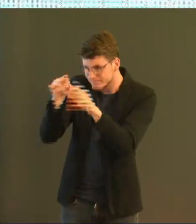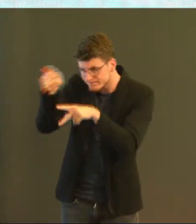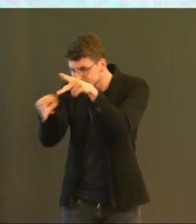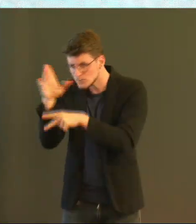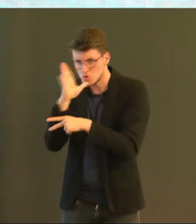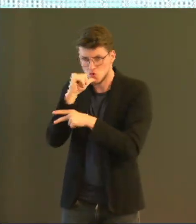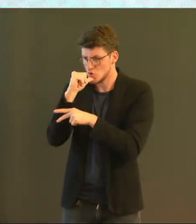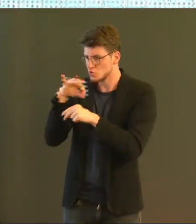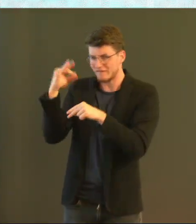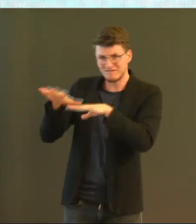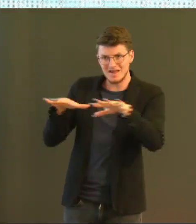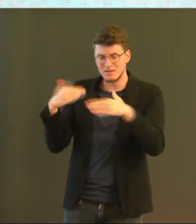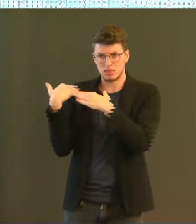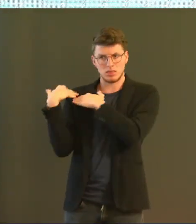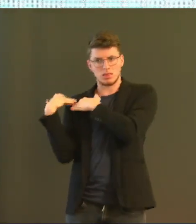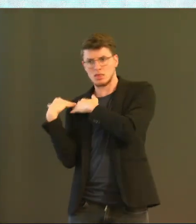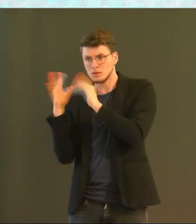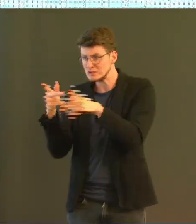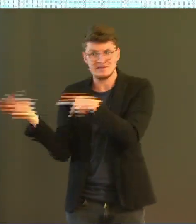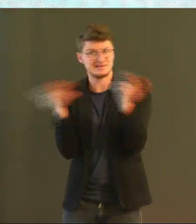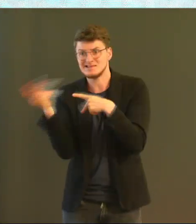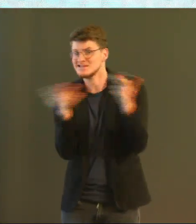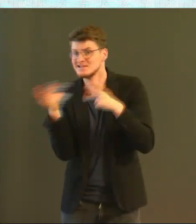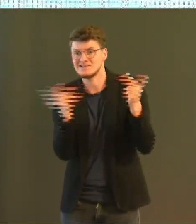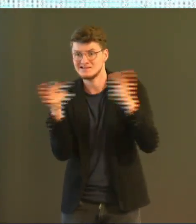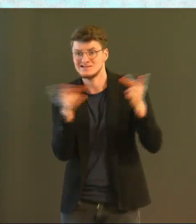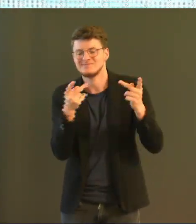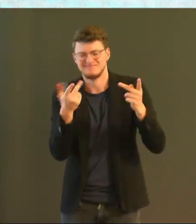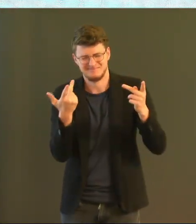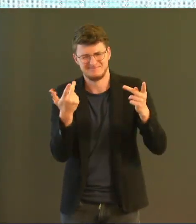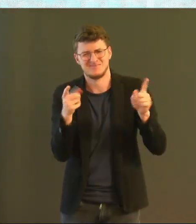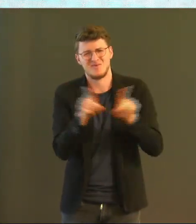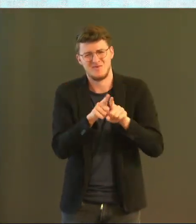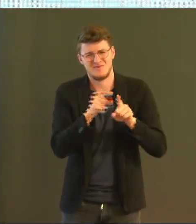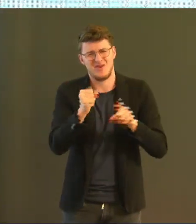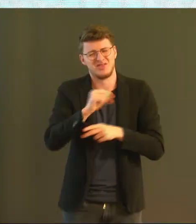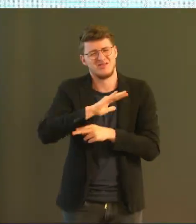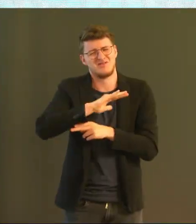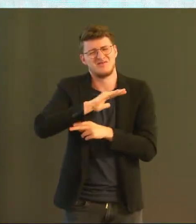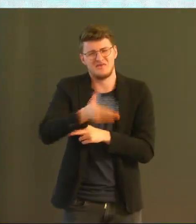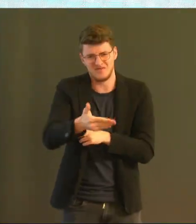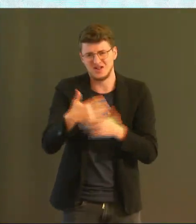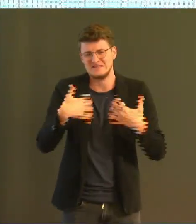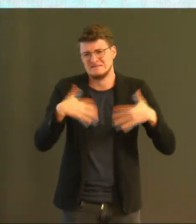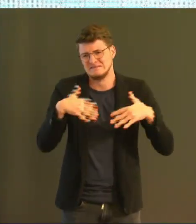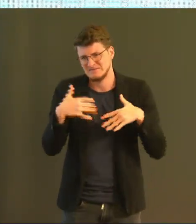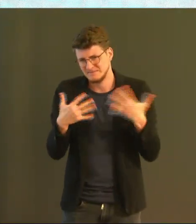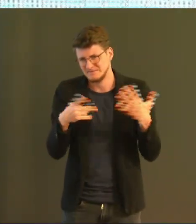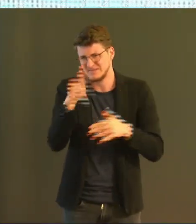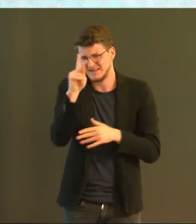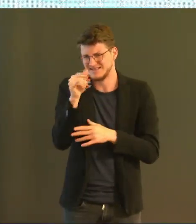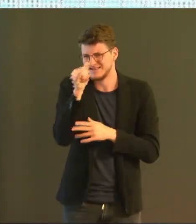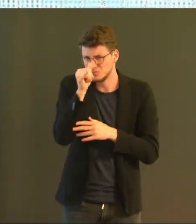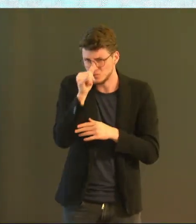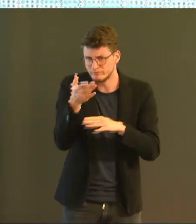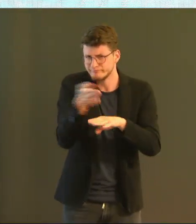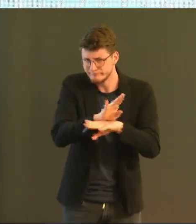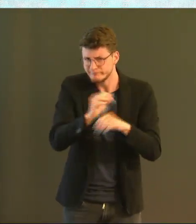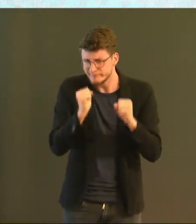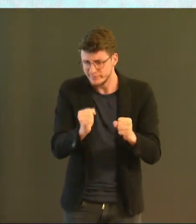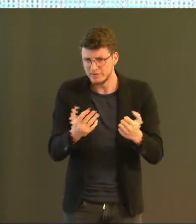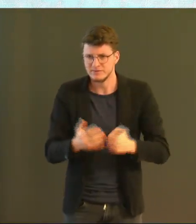vous devez être connecté pour les six personnages maout niveau